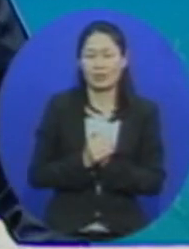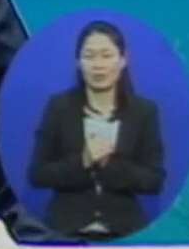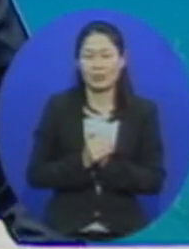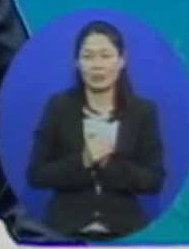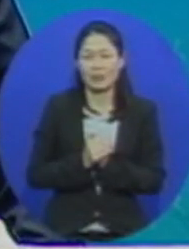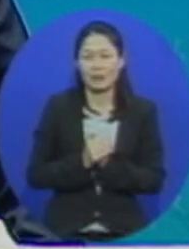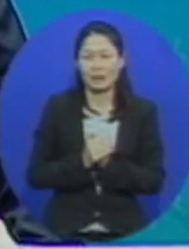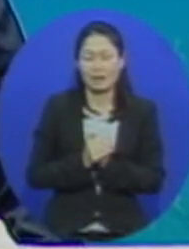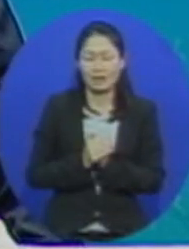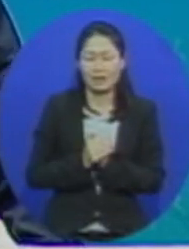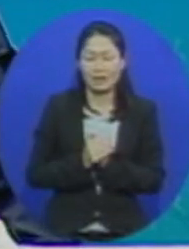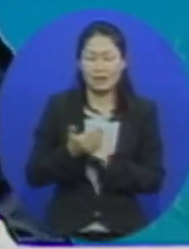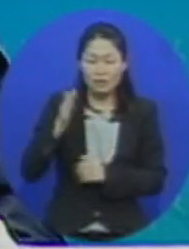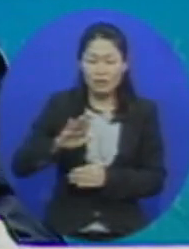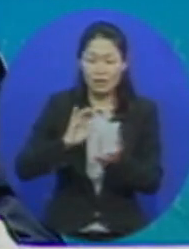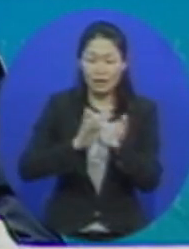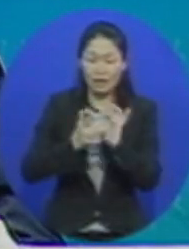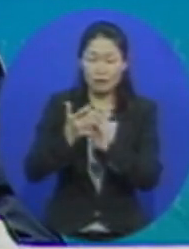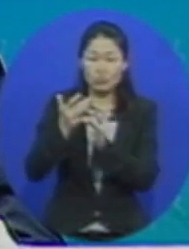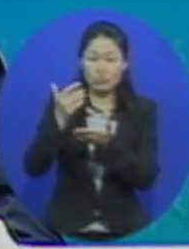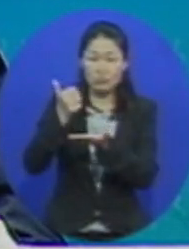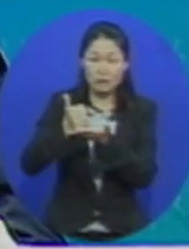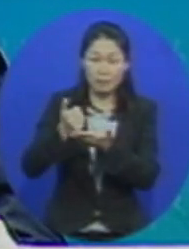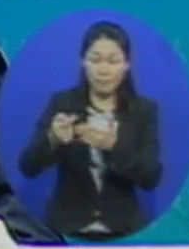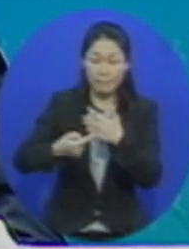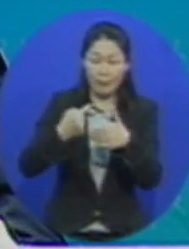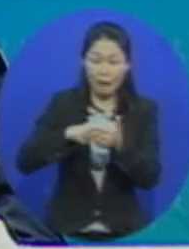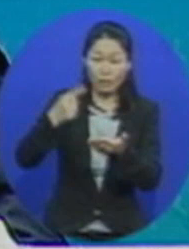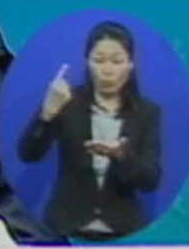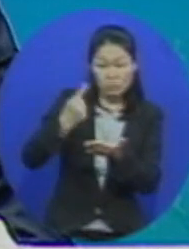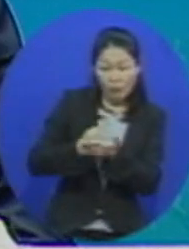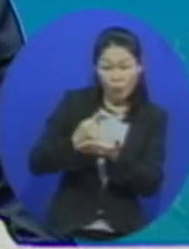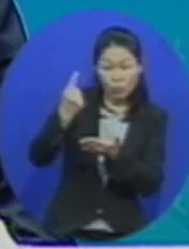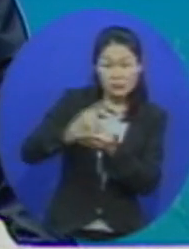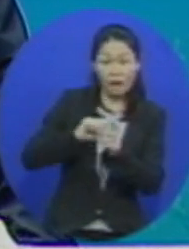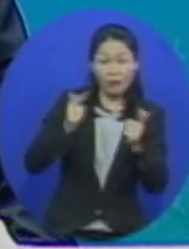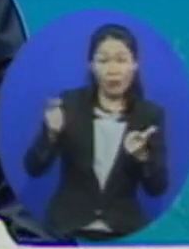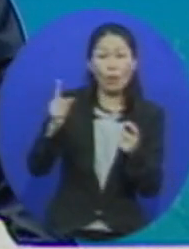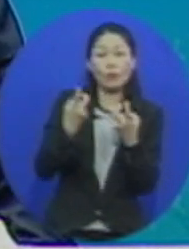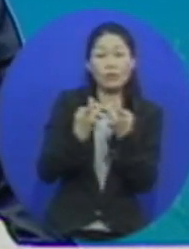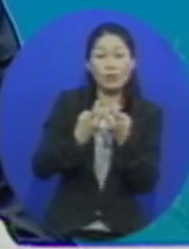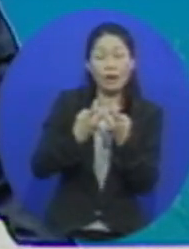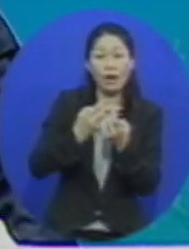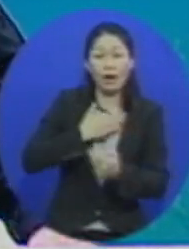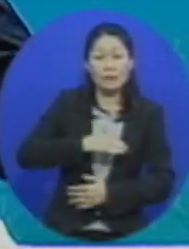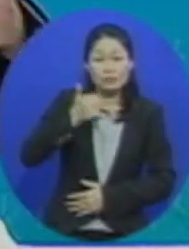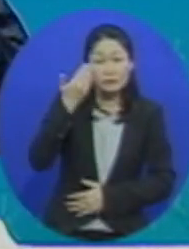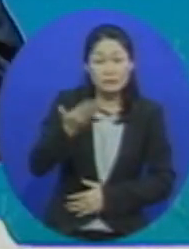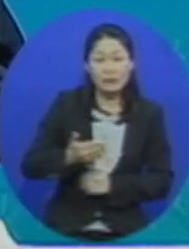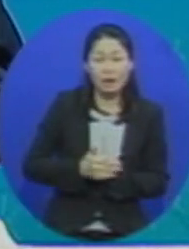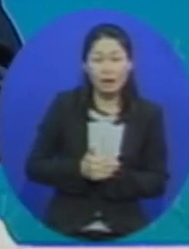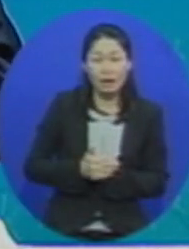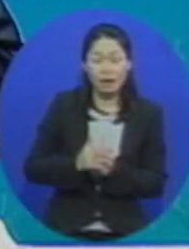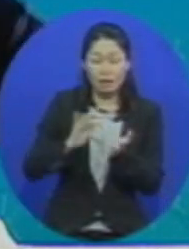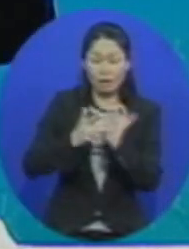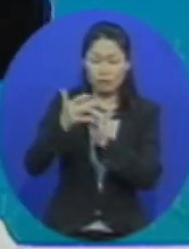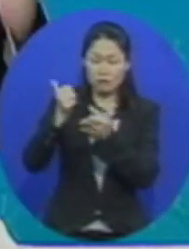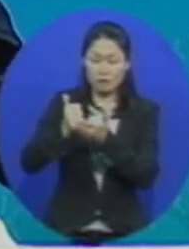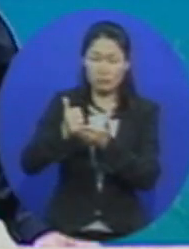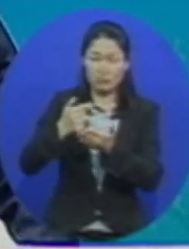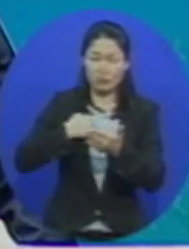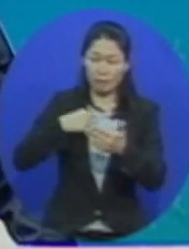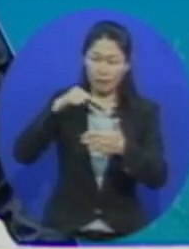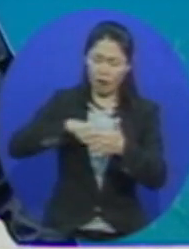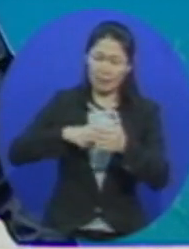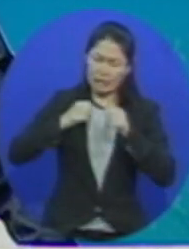그러면 우리의 마음에 오신 예수님을 어떻게 알 수 있어요 예수를 믿어도 예수님이 내 마음의 계시다는 말은